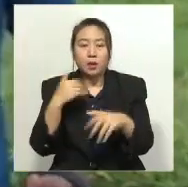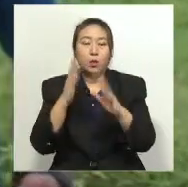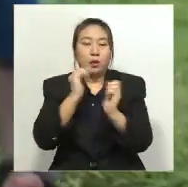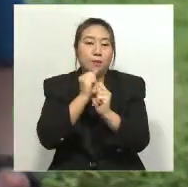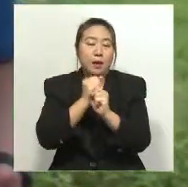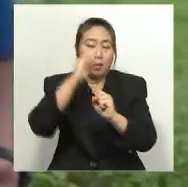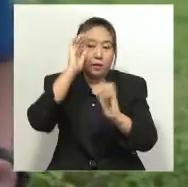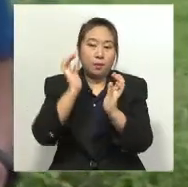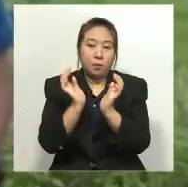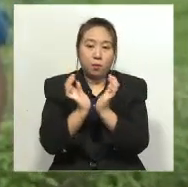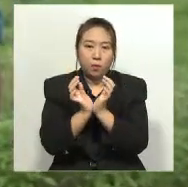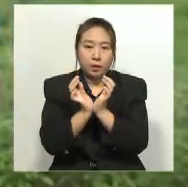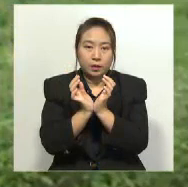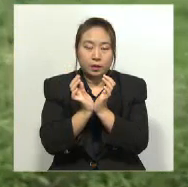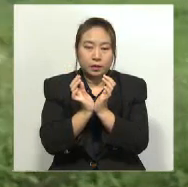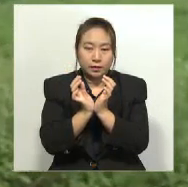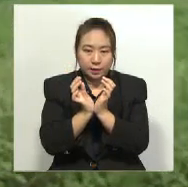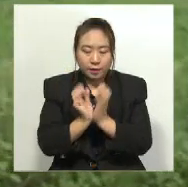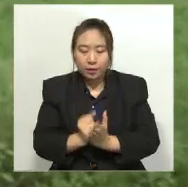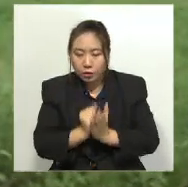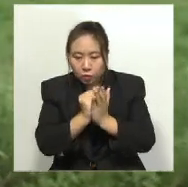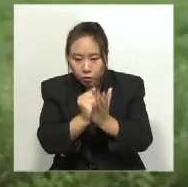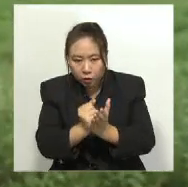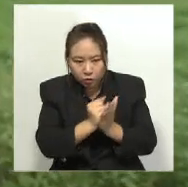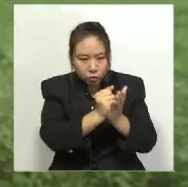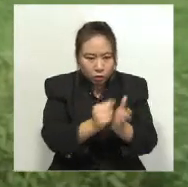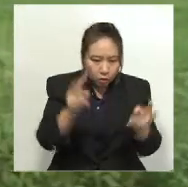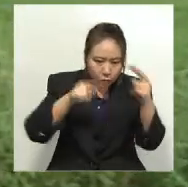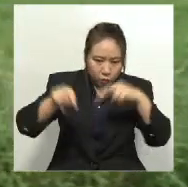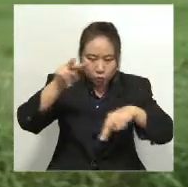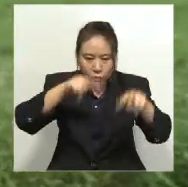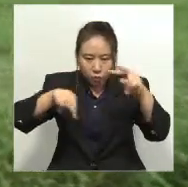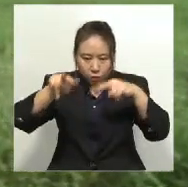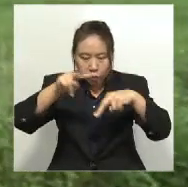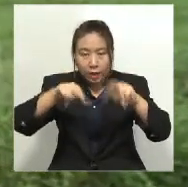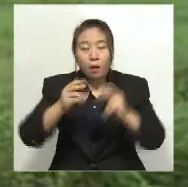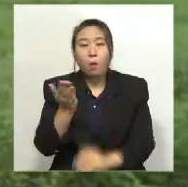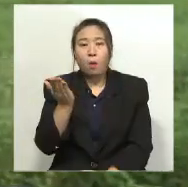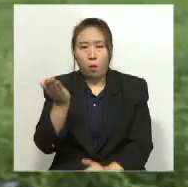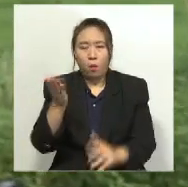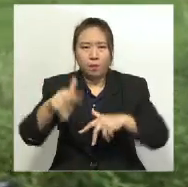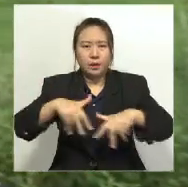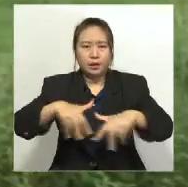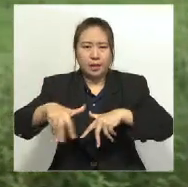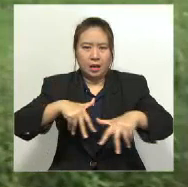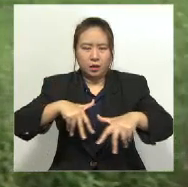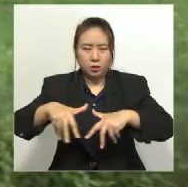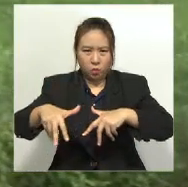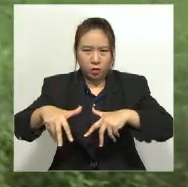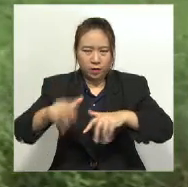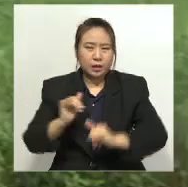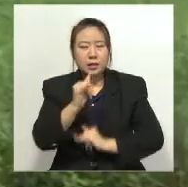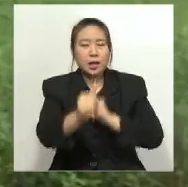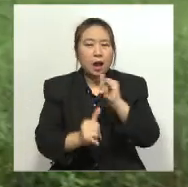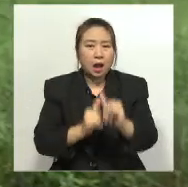ที่ตำรวจนะครับในพื้นที่เข้ามาอำนวยความสะดวกในเรื่องของการจราจรซึ่งขอความร่วมมือจากประชาชนนะครับที่จะเดินท